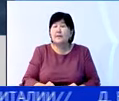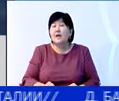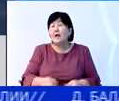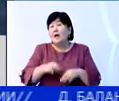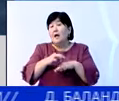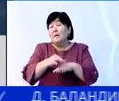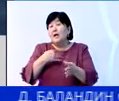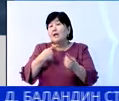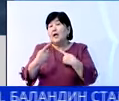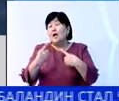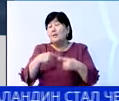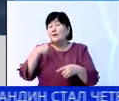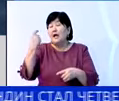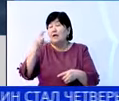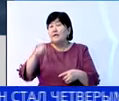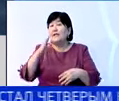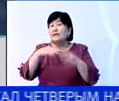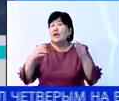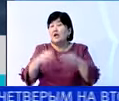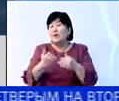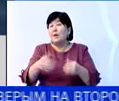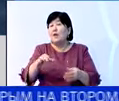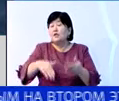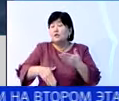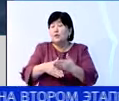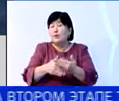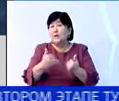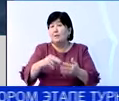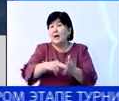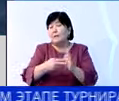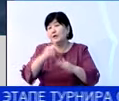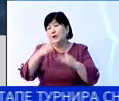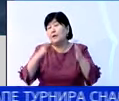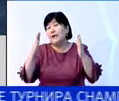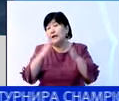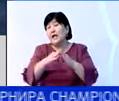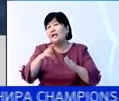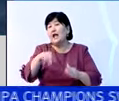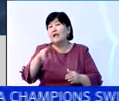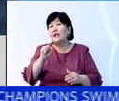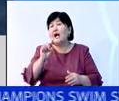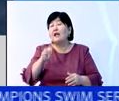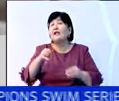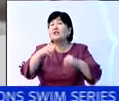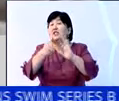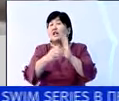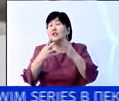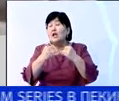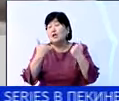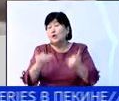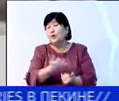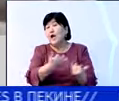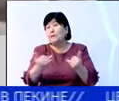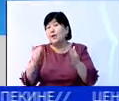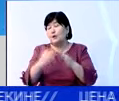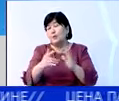Проведены переговоры с владельцами строительных компаний. При спонсорской поддержке планируется построить дома в Талдарале 16 семьям. На сегодня обеспечены